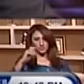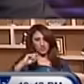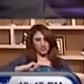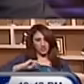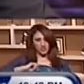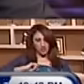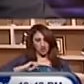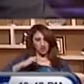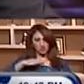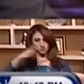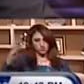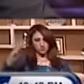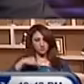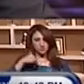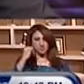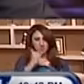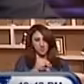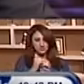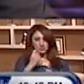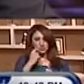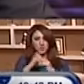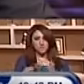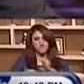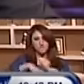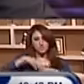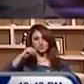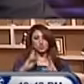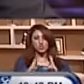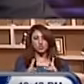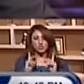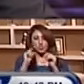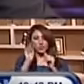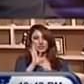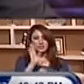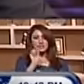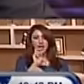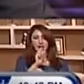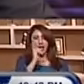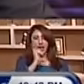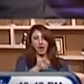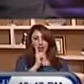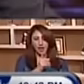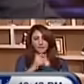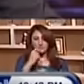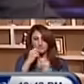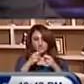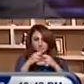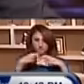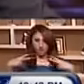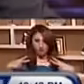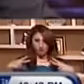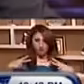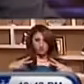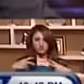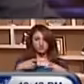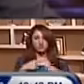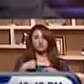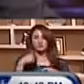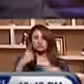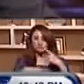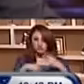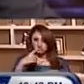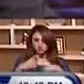الفريق الرئاسي علشان مشروع تطوير التعليم. ولما خلصت الحملة انا فضلت ساكت خالص